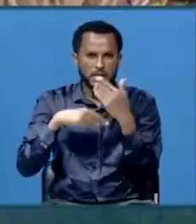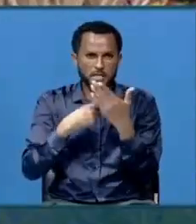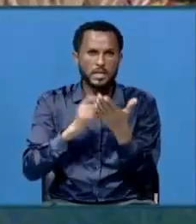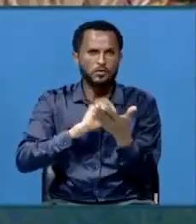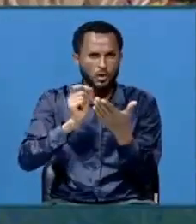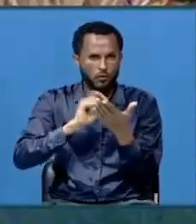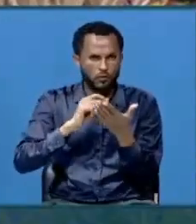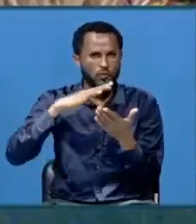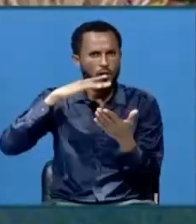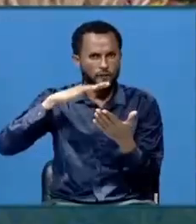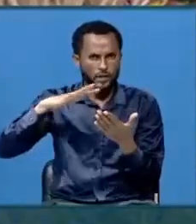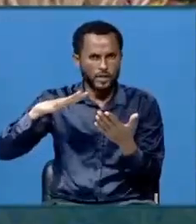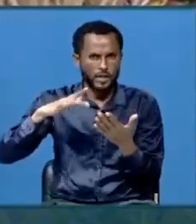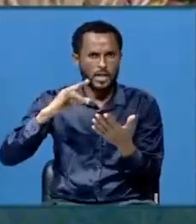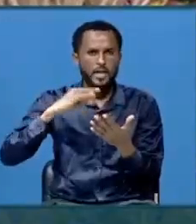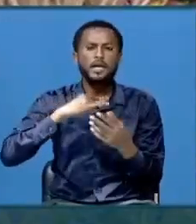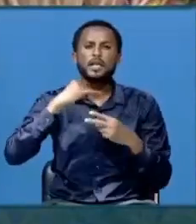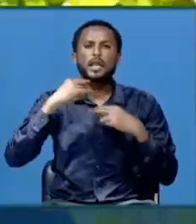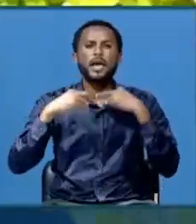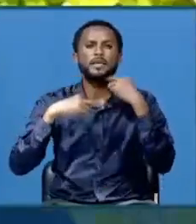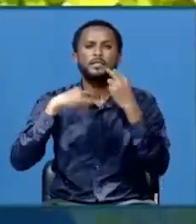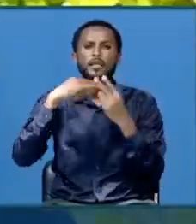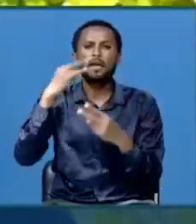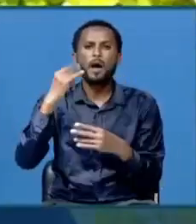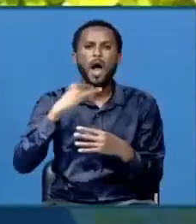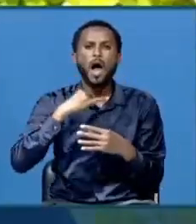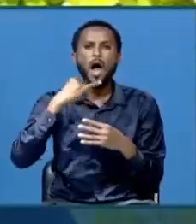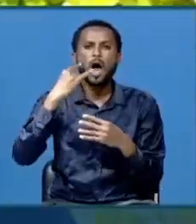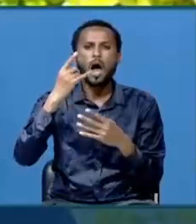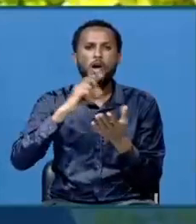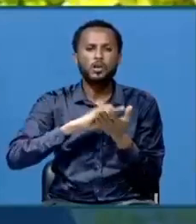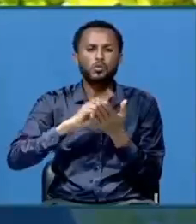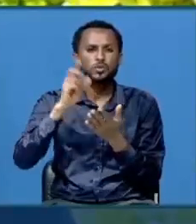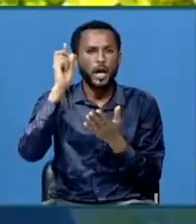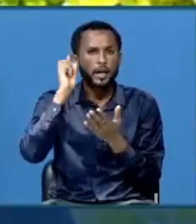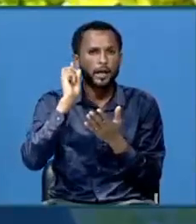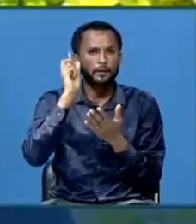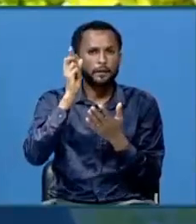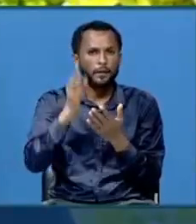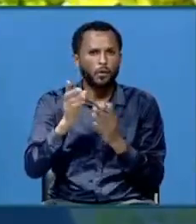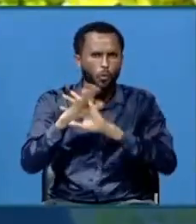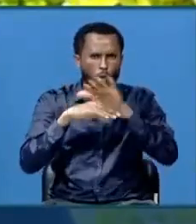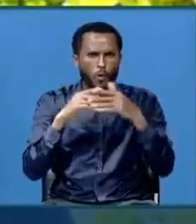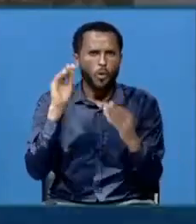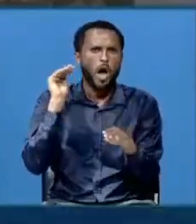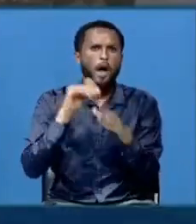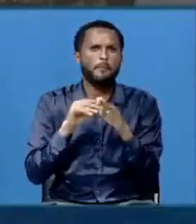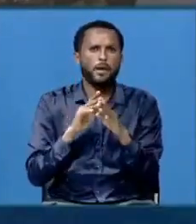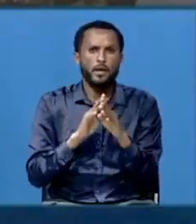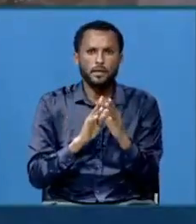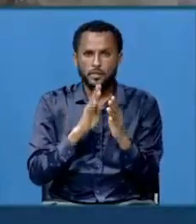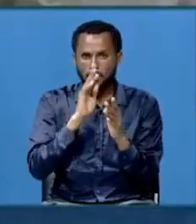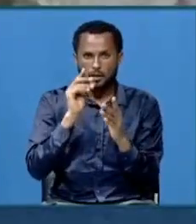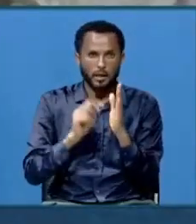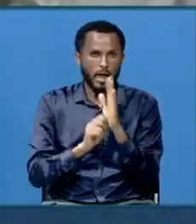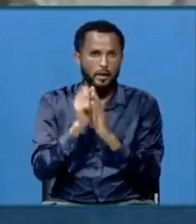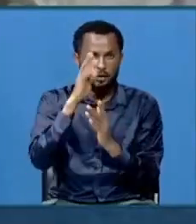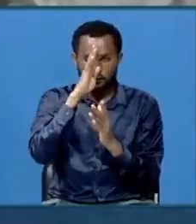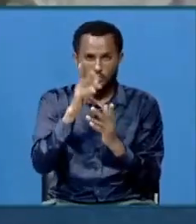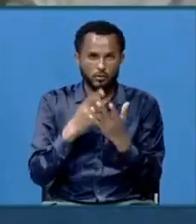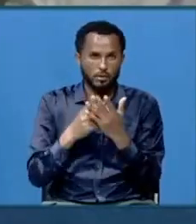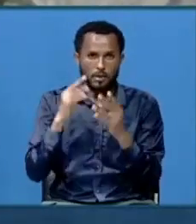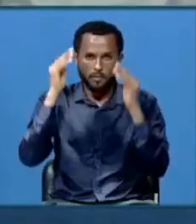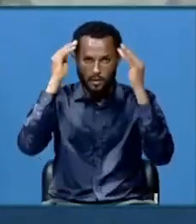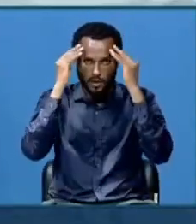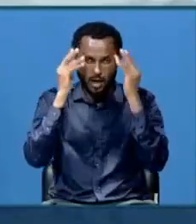ናይ ዜሙኡን ቅዱስ ያሬድ ኩሉ ኣብ ትግራይ እዩ ተፈጢሩ። መንበረ ሰላማ ክሳቴ ብርሃን